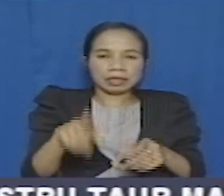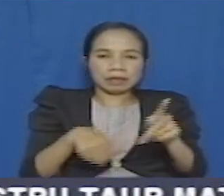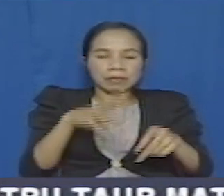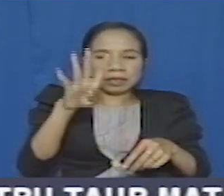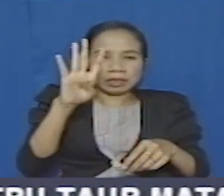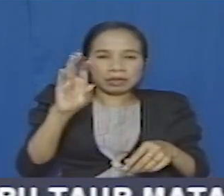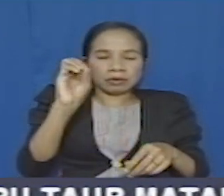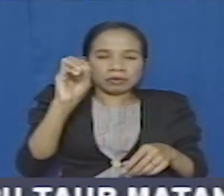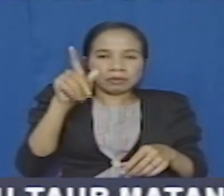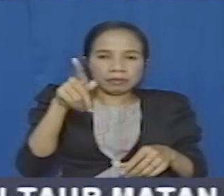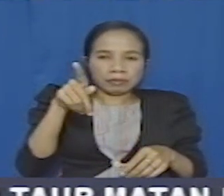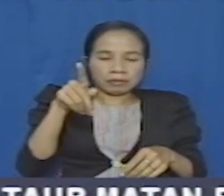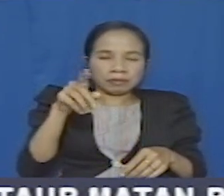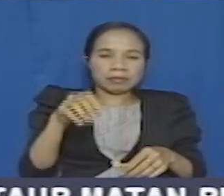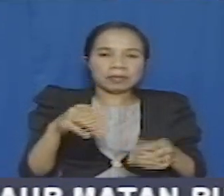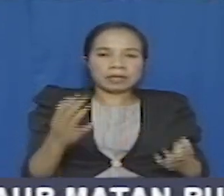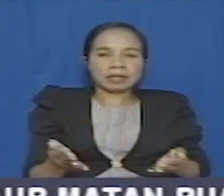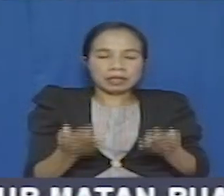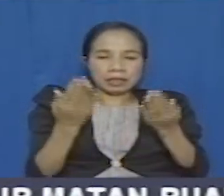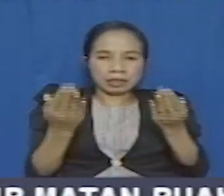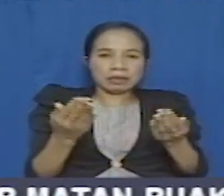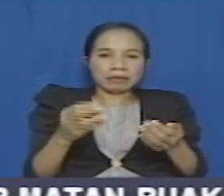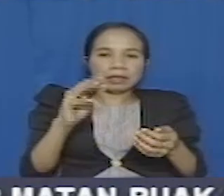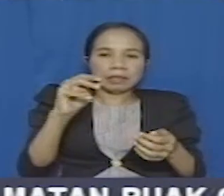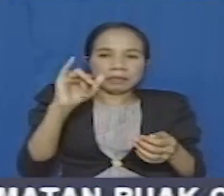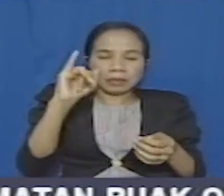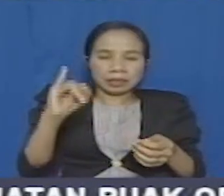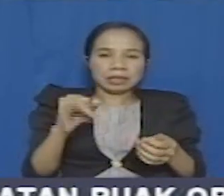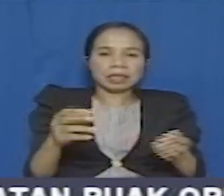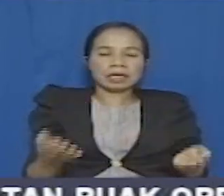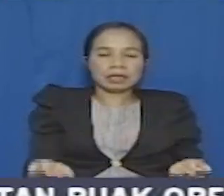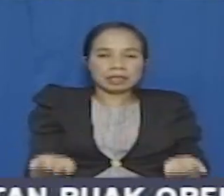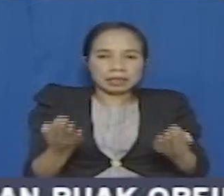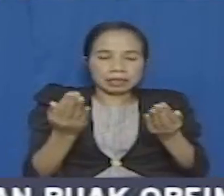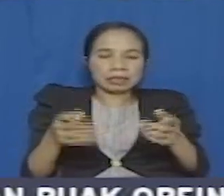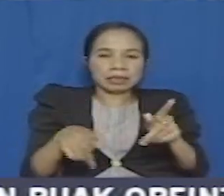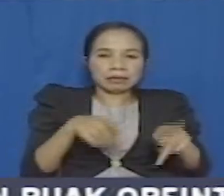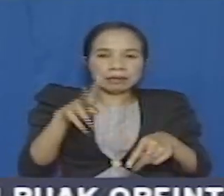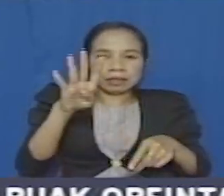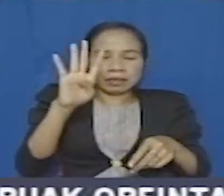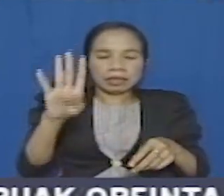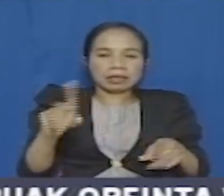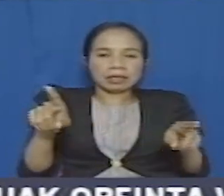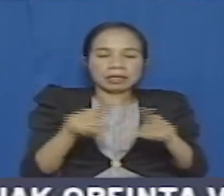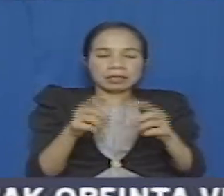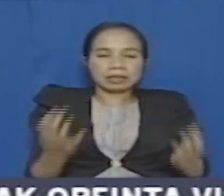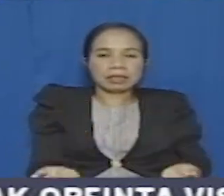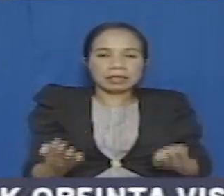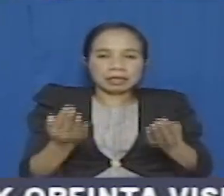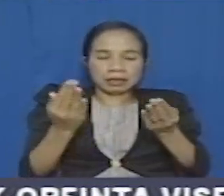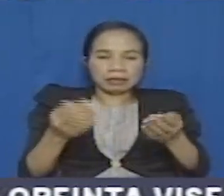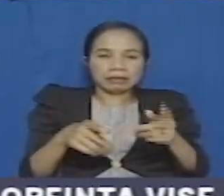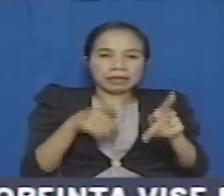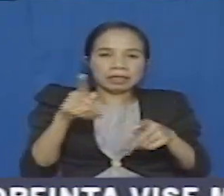ia obstetrícia categoria leve, na inen ia medicina interna categoria leve, na inhat ia cirurgia mos categoria leve,